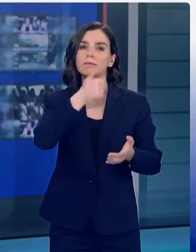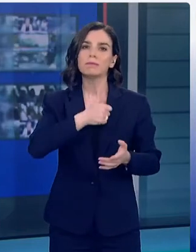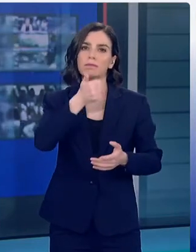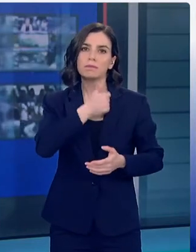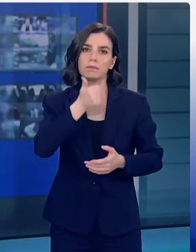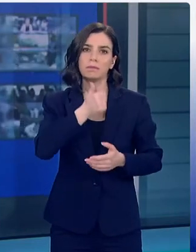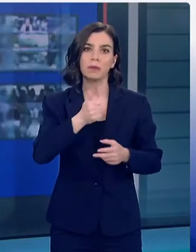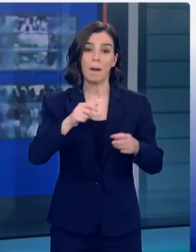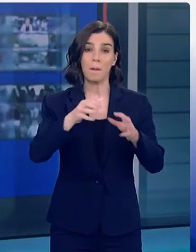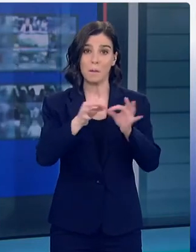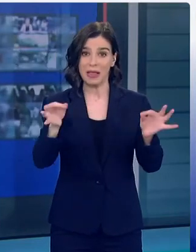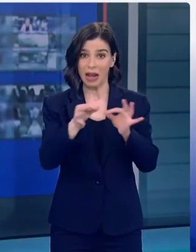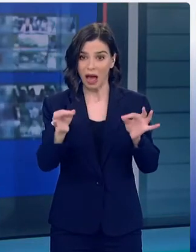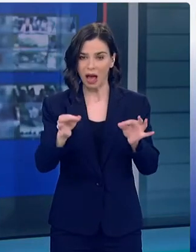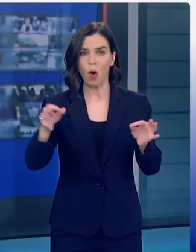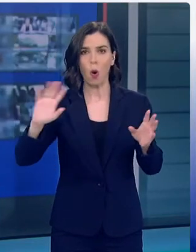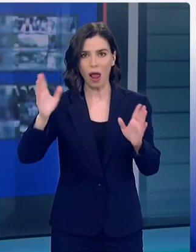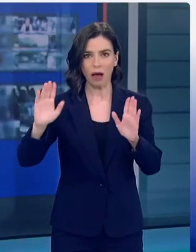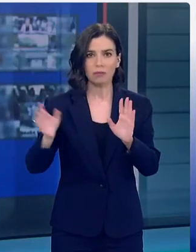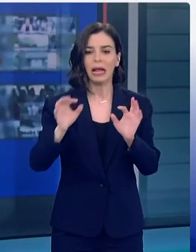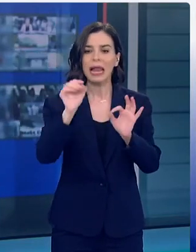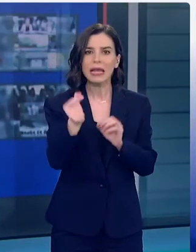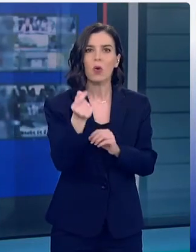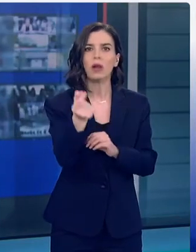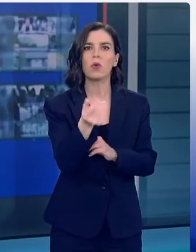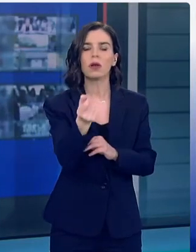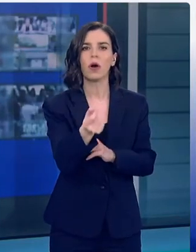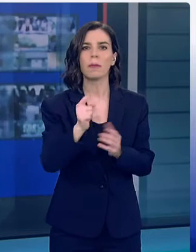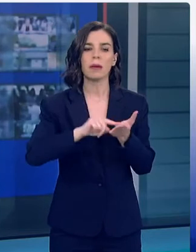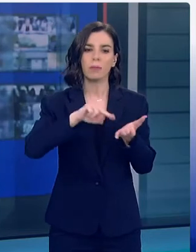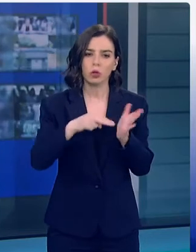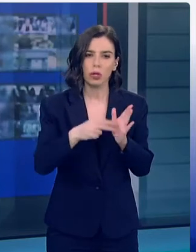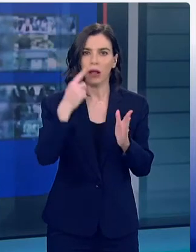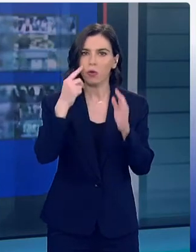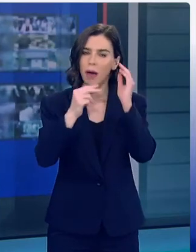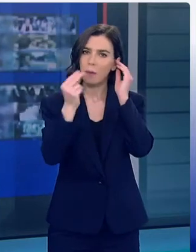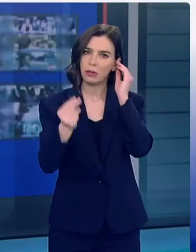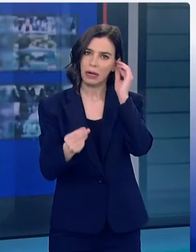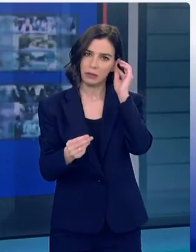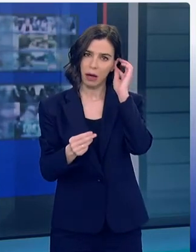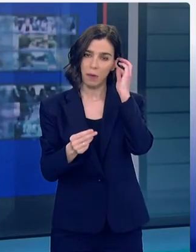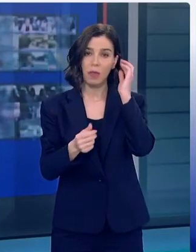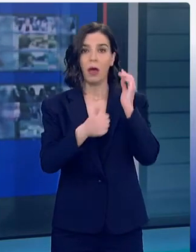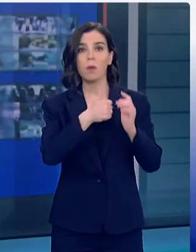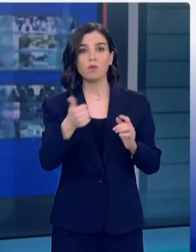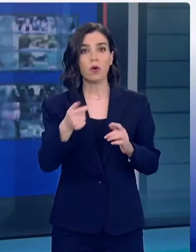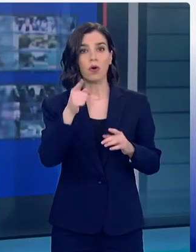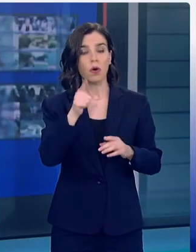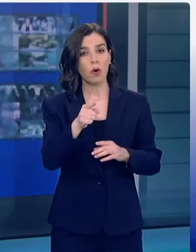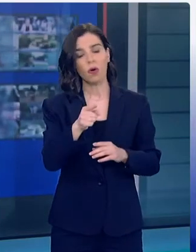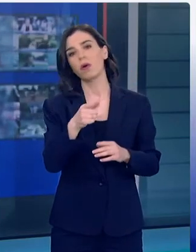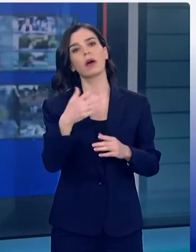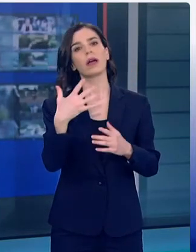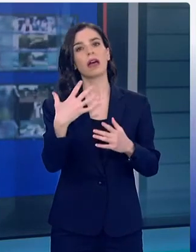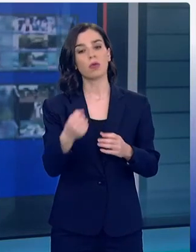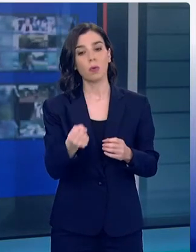Η όποια άρση θα ξεκινήσει βήμα-βήμα, με σταθερές κινήσεις και προσεκτικές αποφάσεις, όταν και μόνο τότε